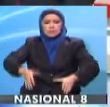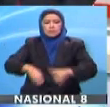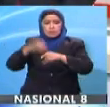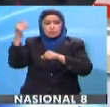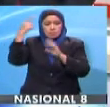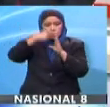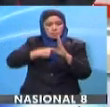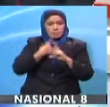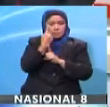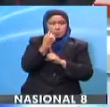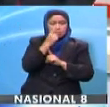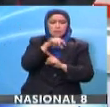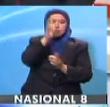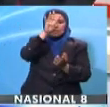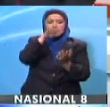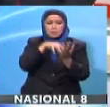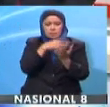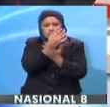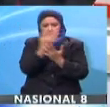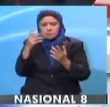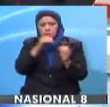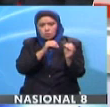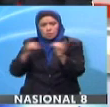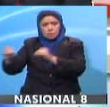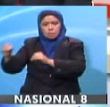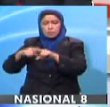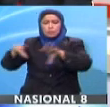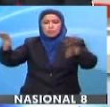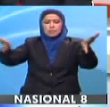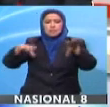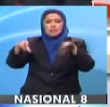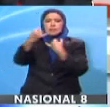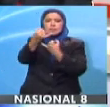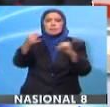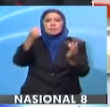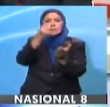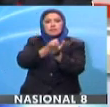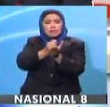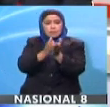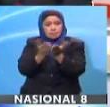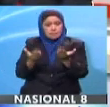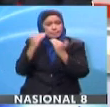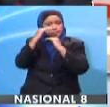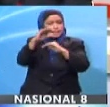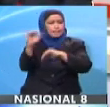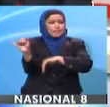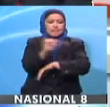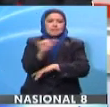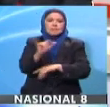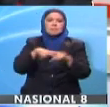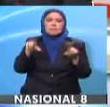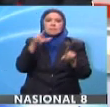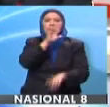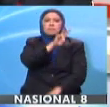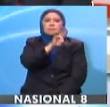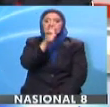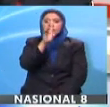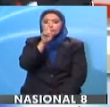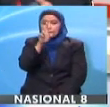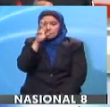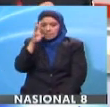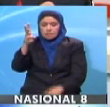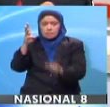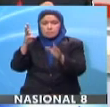4379 operasi penguatkuasaan bersepadu telah digerakkan jabatan imigresen dalam tempoh sama 716 Parti dan